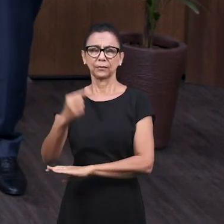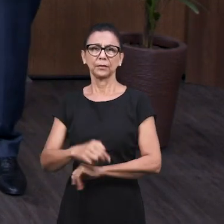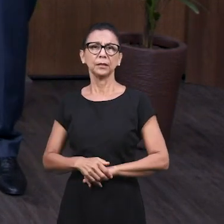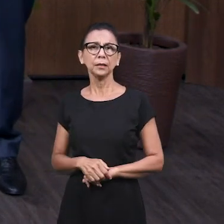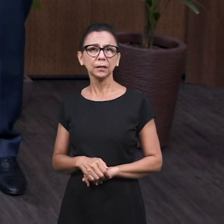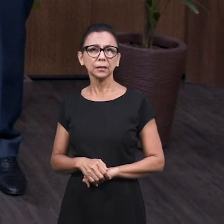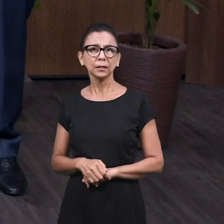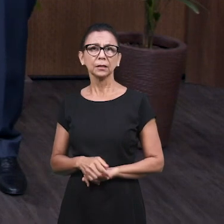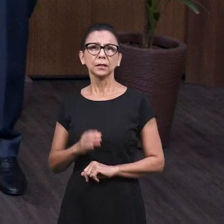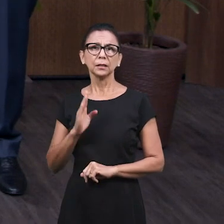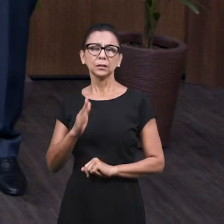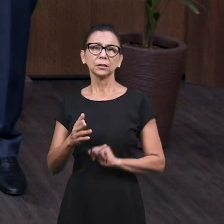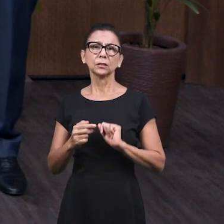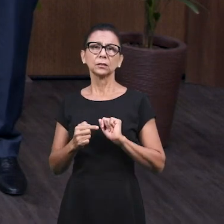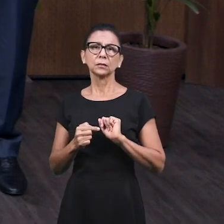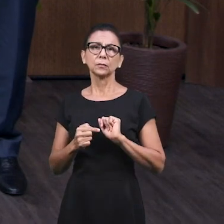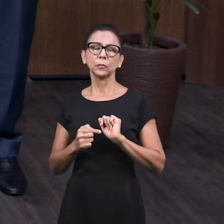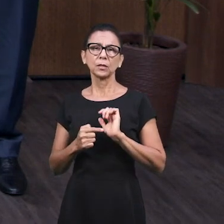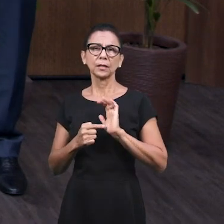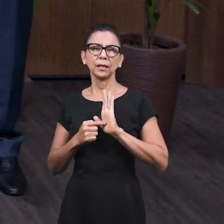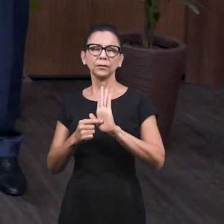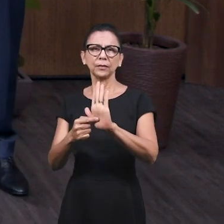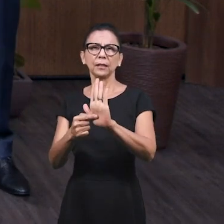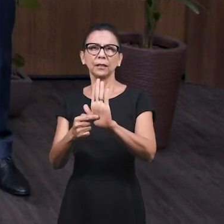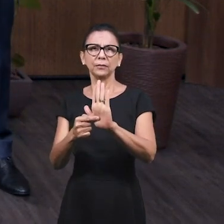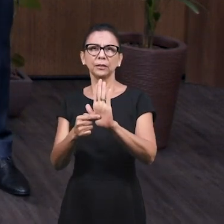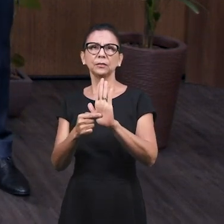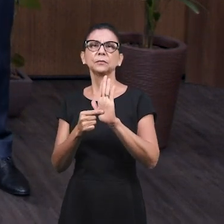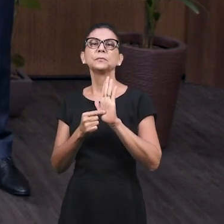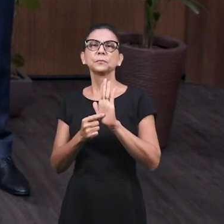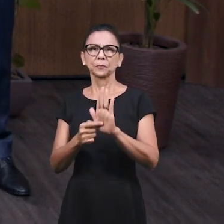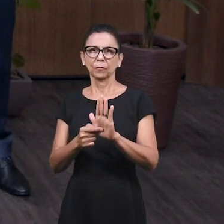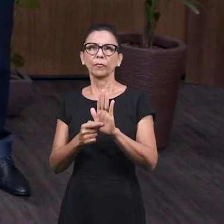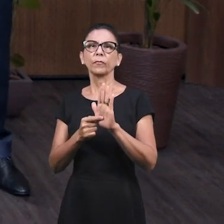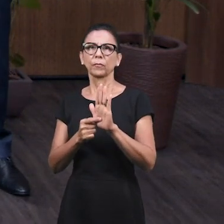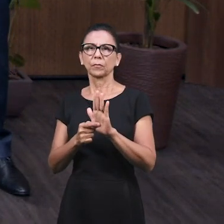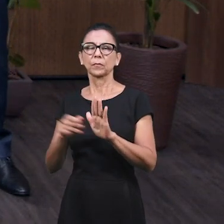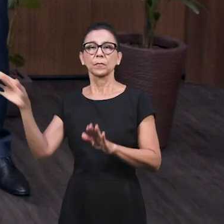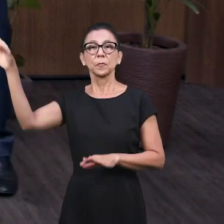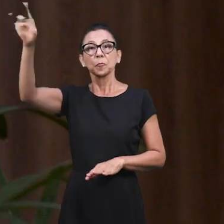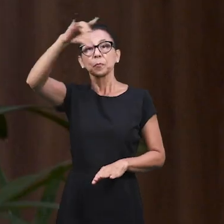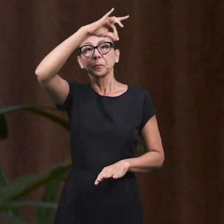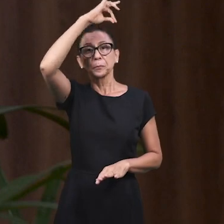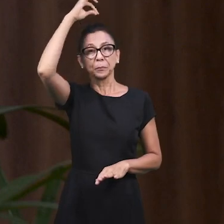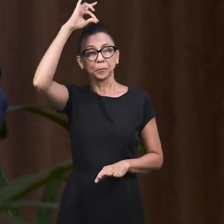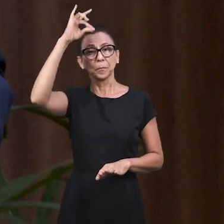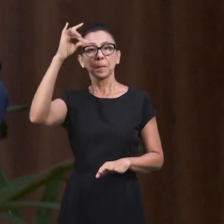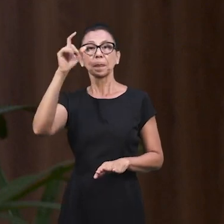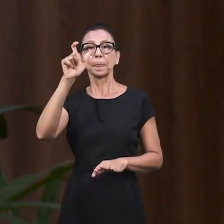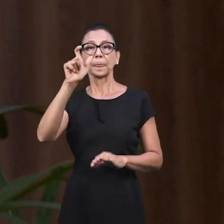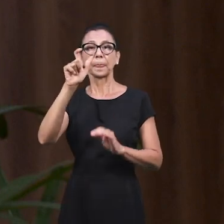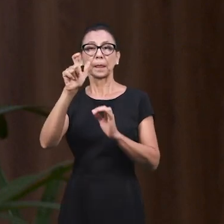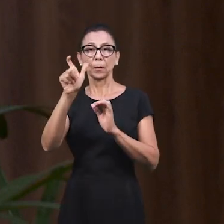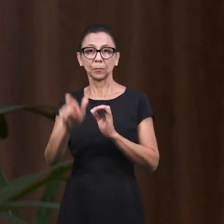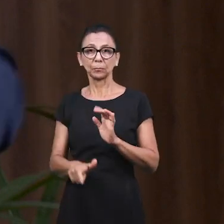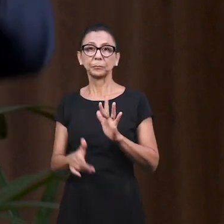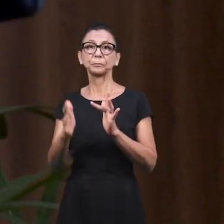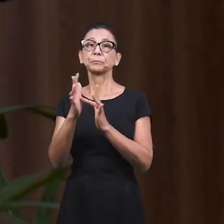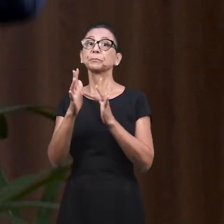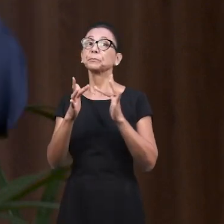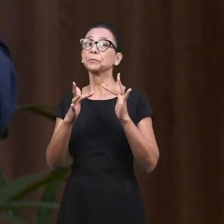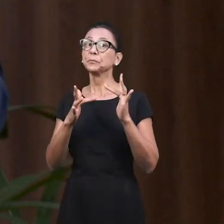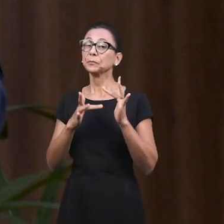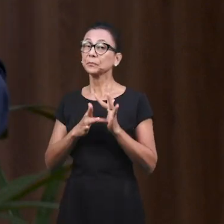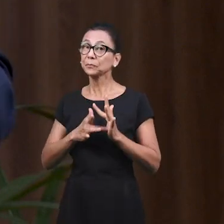David, annonçait déjà le Saint-Esprit de Jésus, l'esprit prophétique. L'esprit prophétique de Jésus a